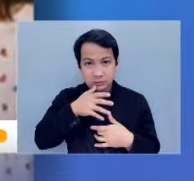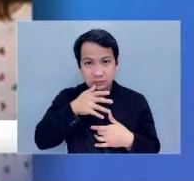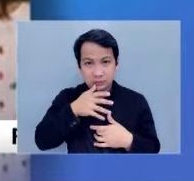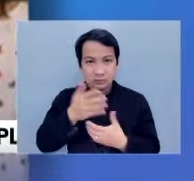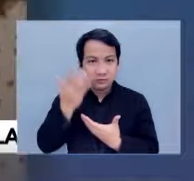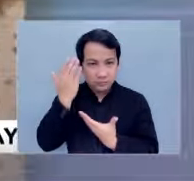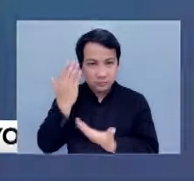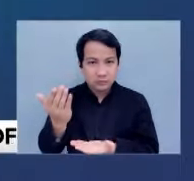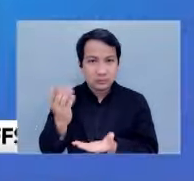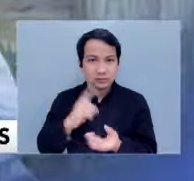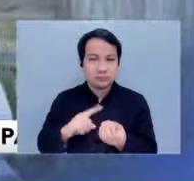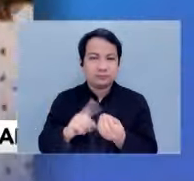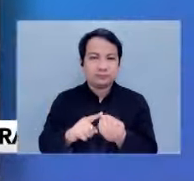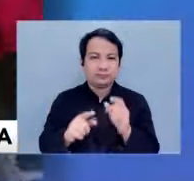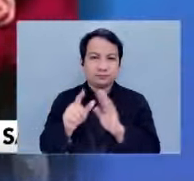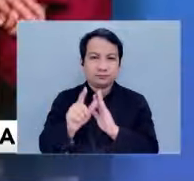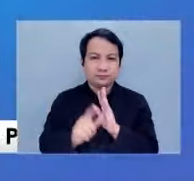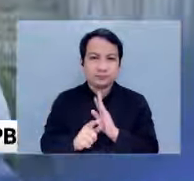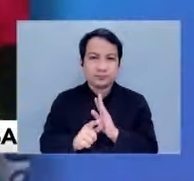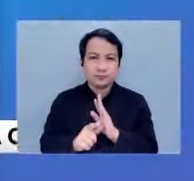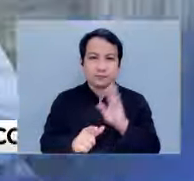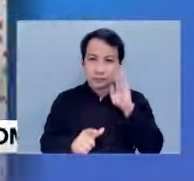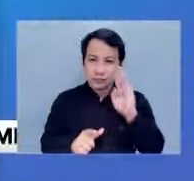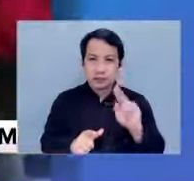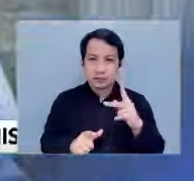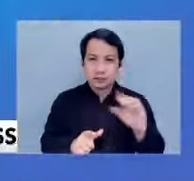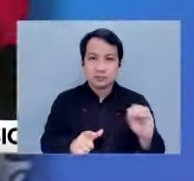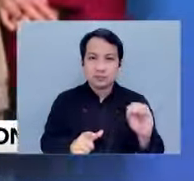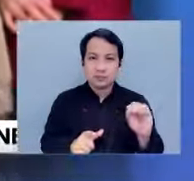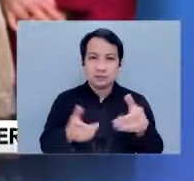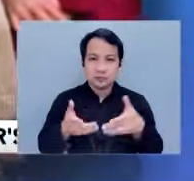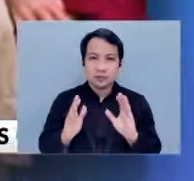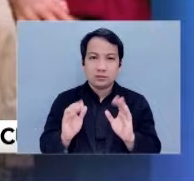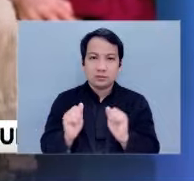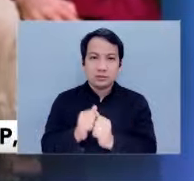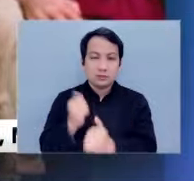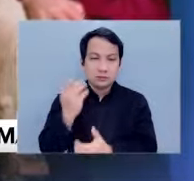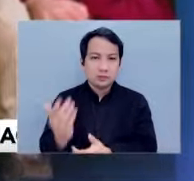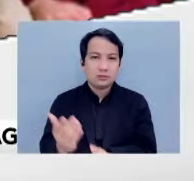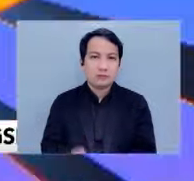kasama si Attorney Enrique Buko de la Cruz sa Legal Bato.